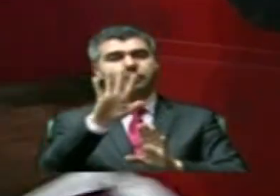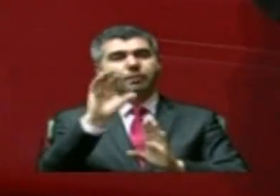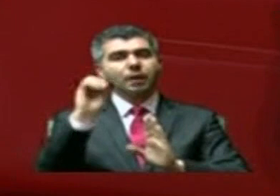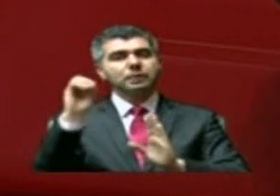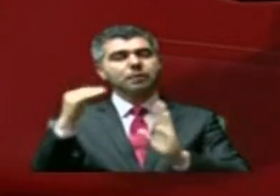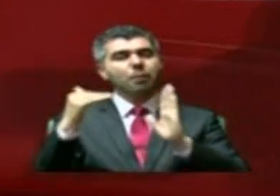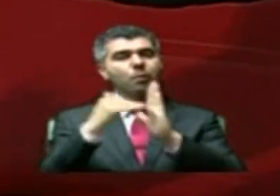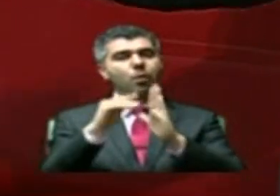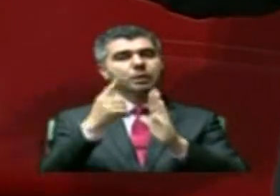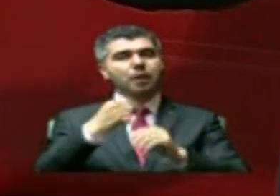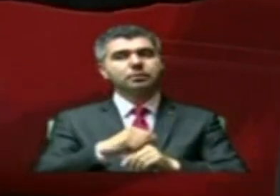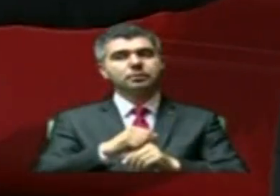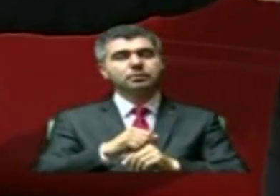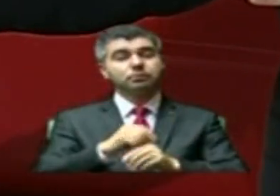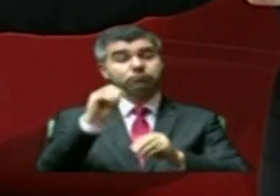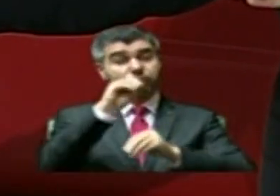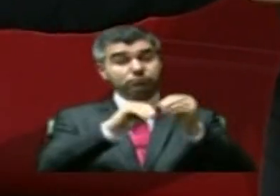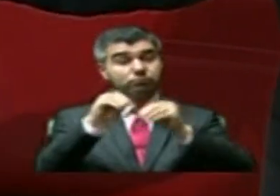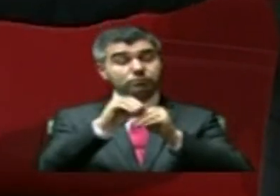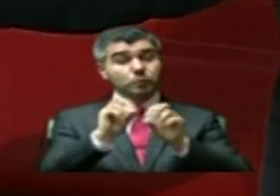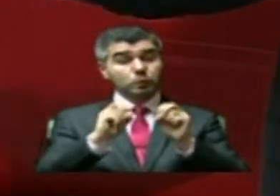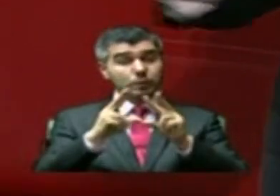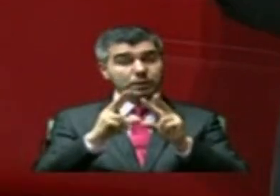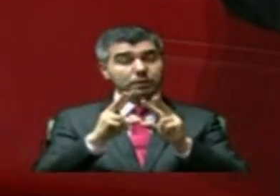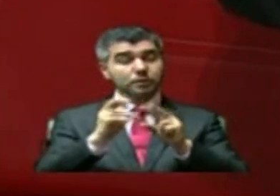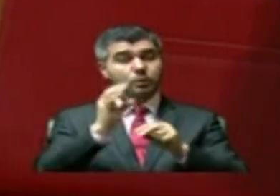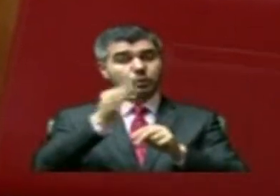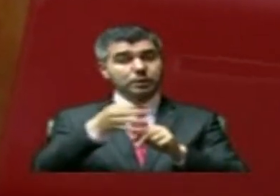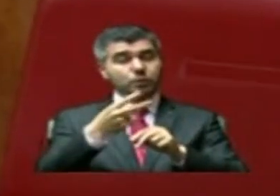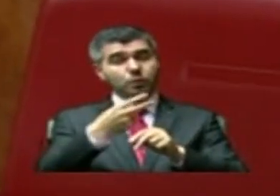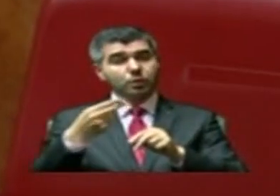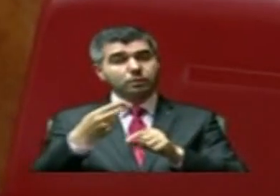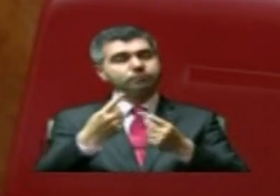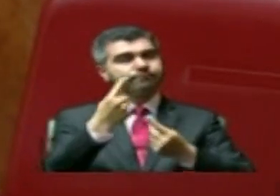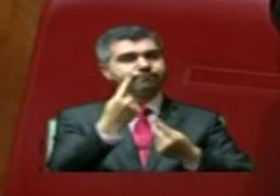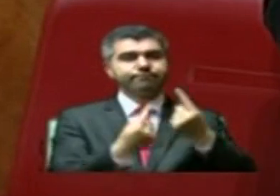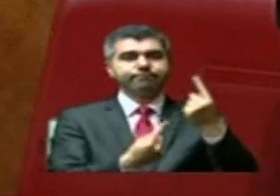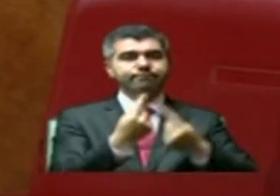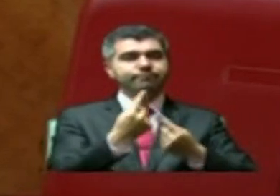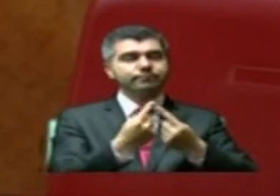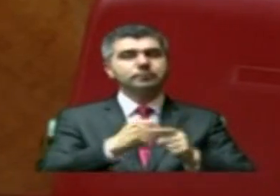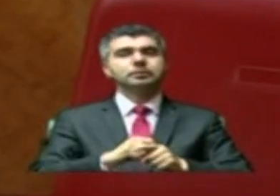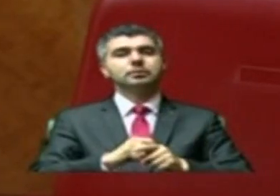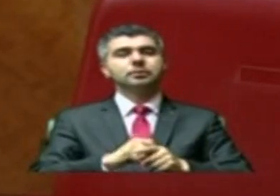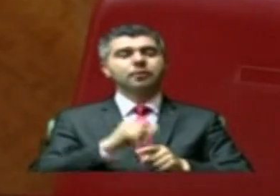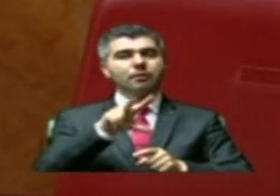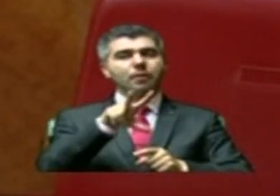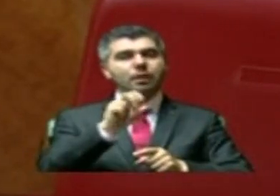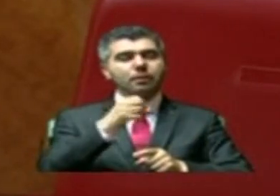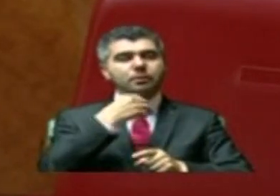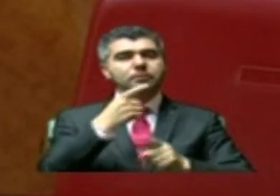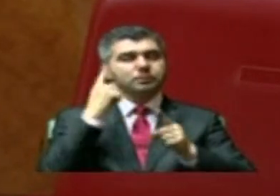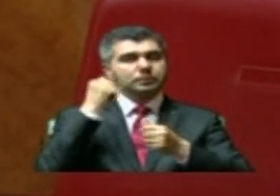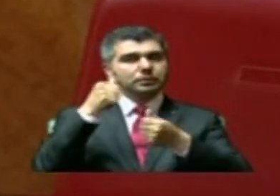الصندوق. هذه إنجازات، ولكن واش هادشي راضيين عليه؟ واش كافي؟ لا، لأن الحاجيات أكبر. ولهذا القناعة اللي كاينة